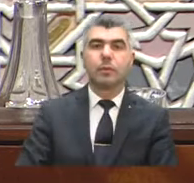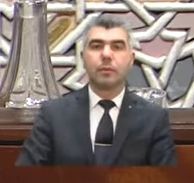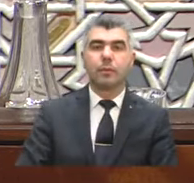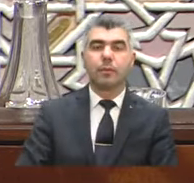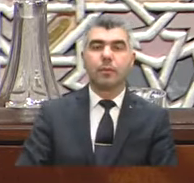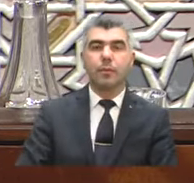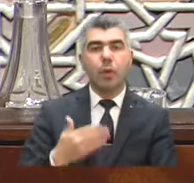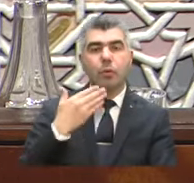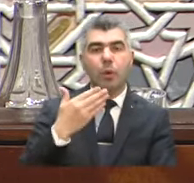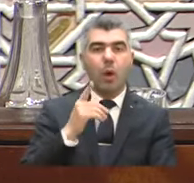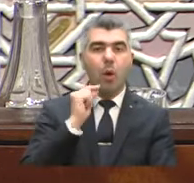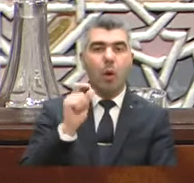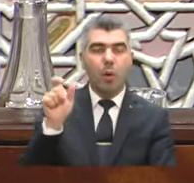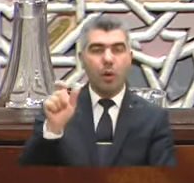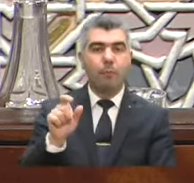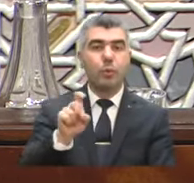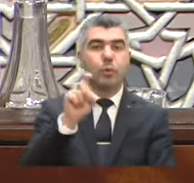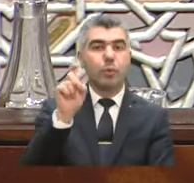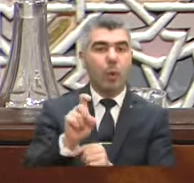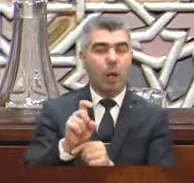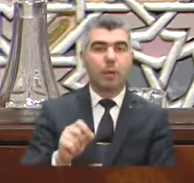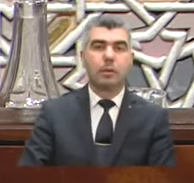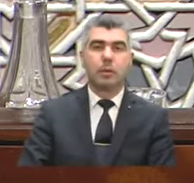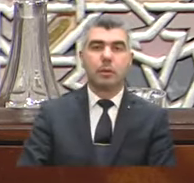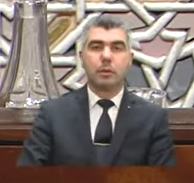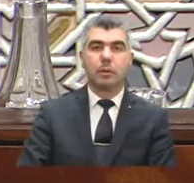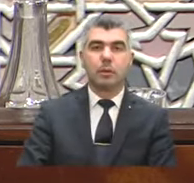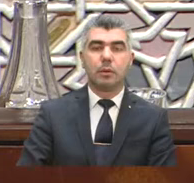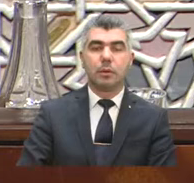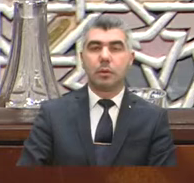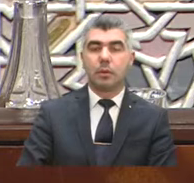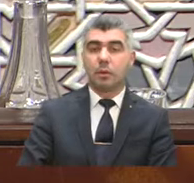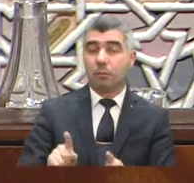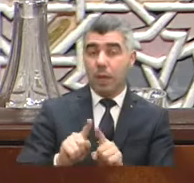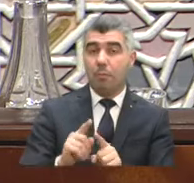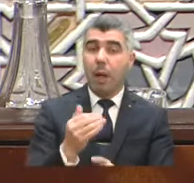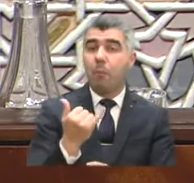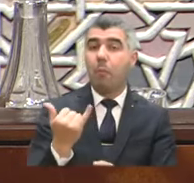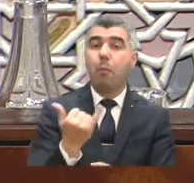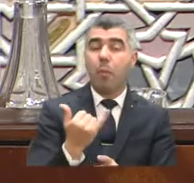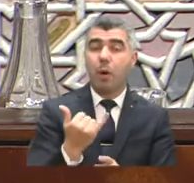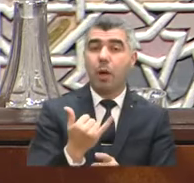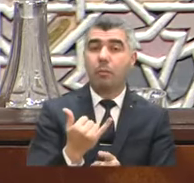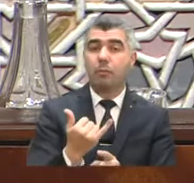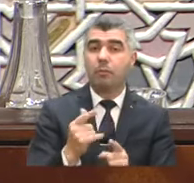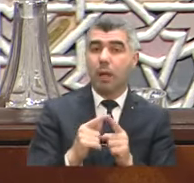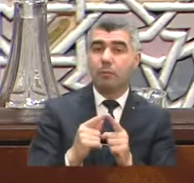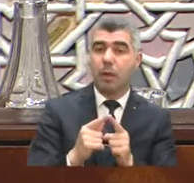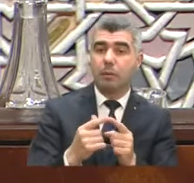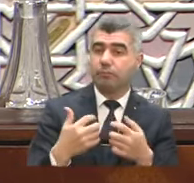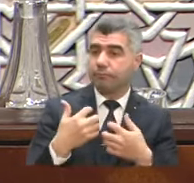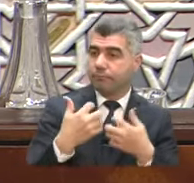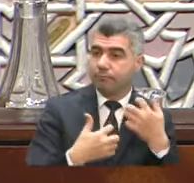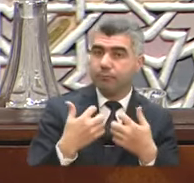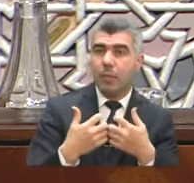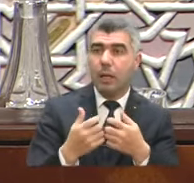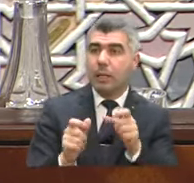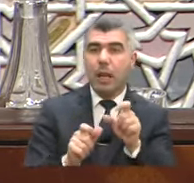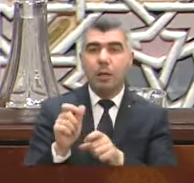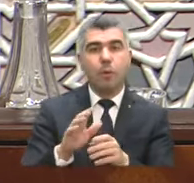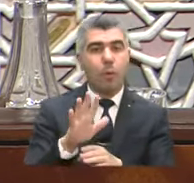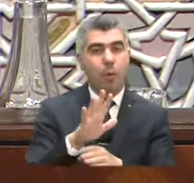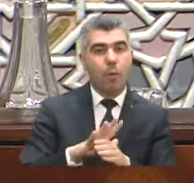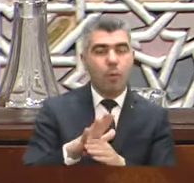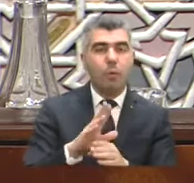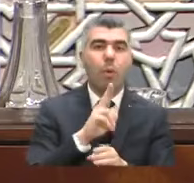بغيت نشكر السيد النائب المحترم على طرح هذا السؤال، لأنه هذا القطاع تيلعب دور مهم في الحركية ديال المواطنين، ولذلك فإن الحكومة